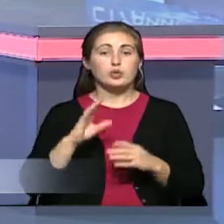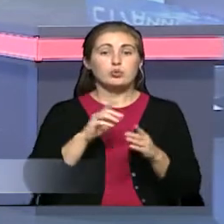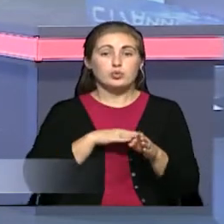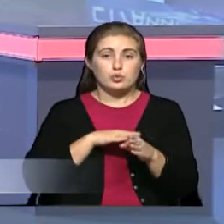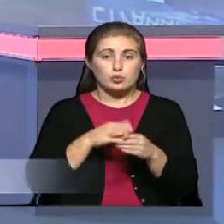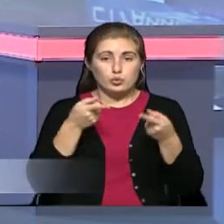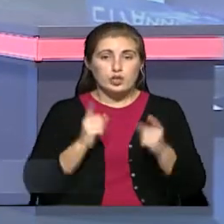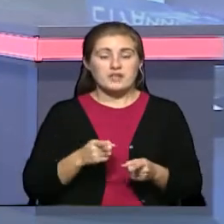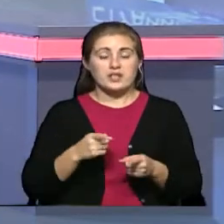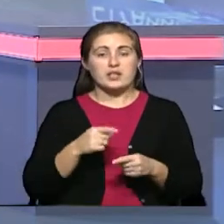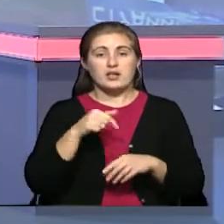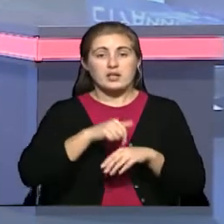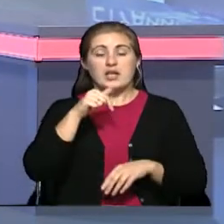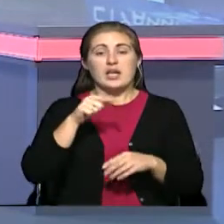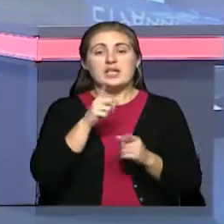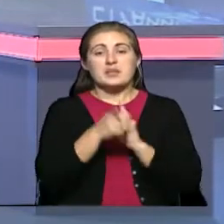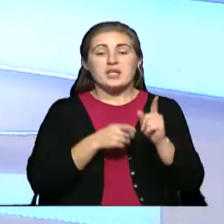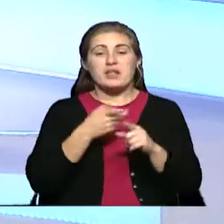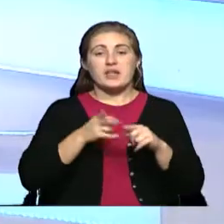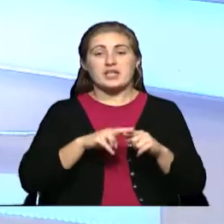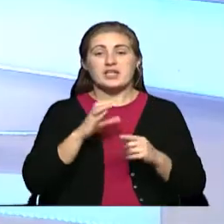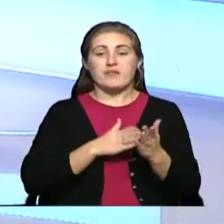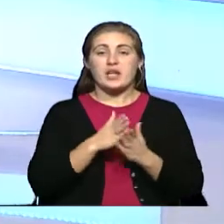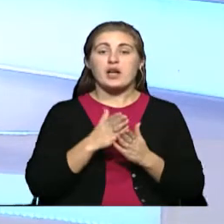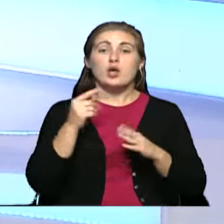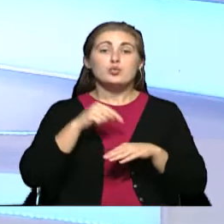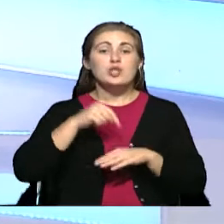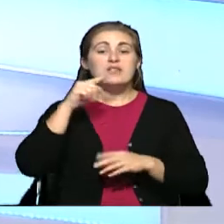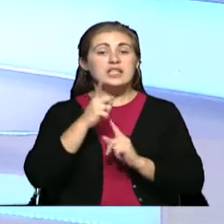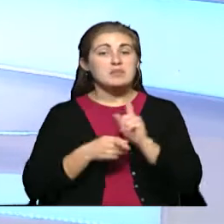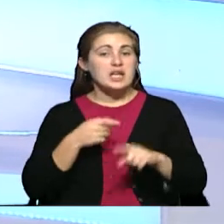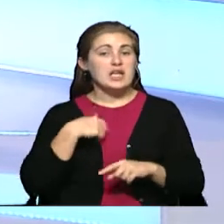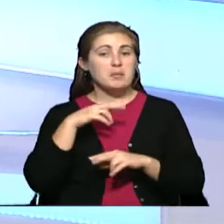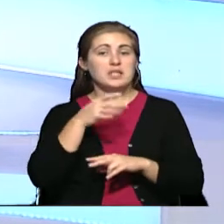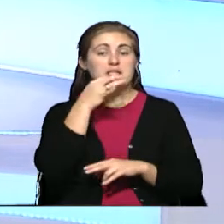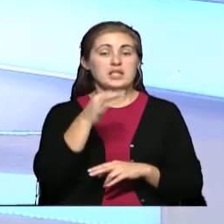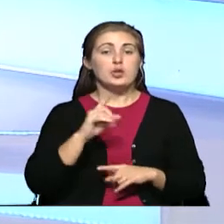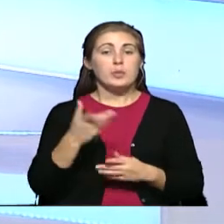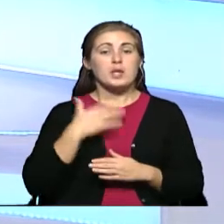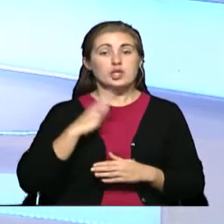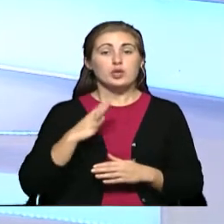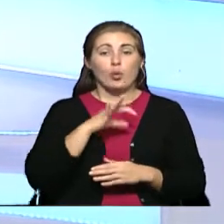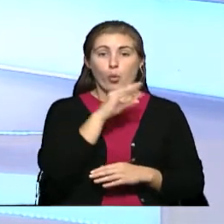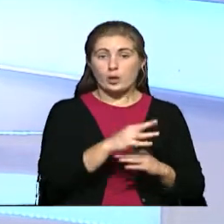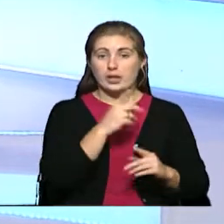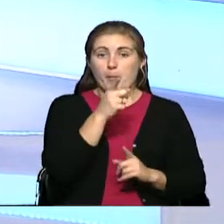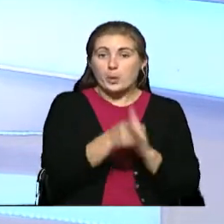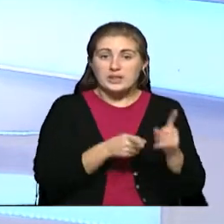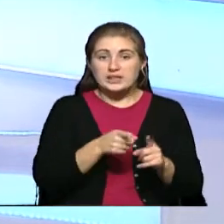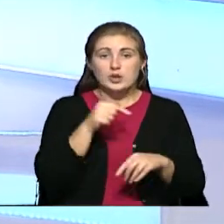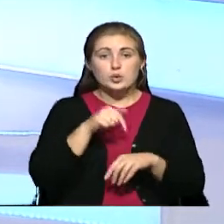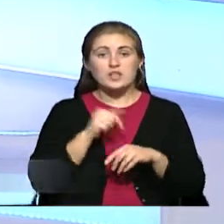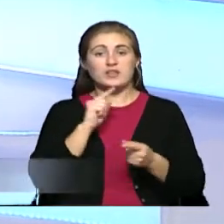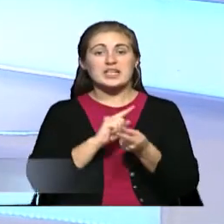изменений в этой сфере? Ну, существенные изменения, я бы так сказал, мы ожидаем от модернизации